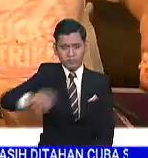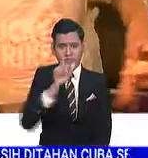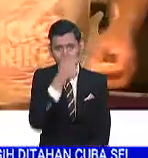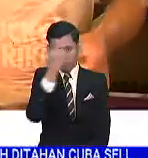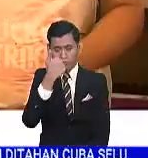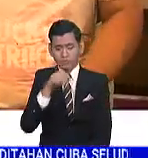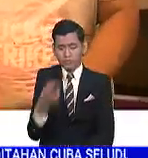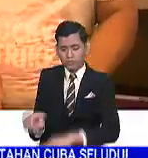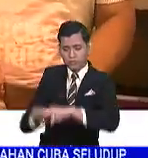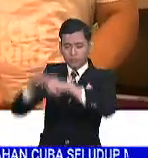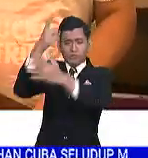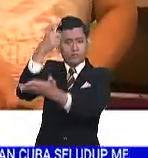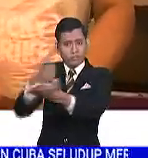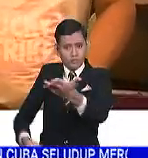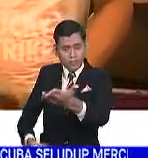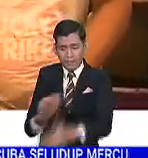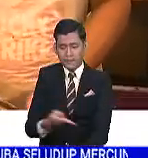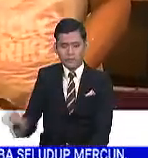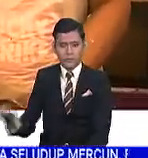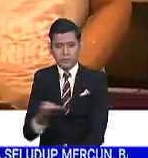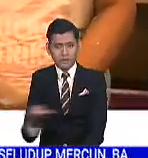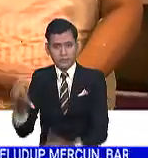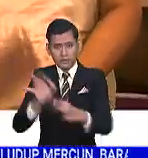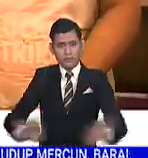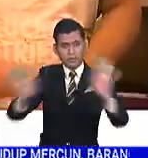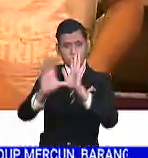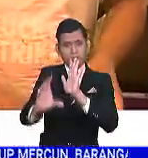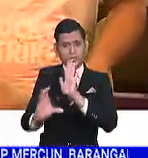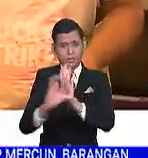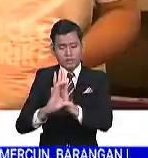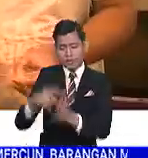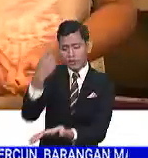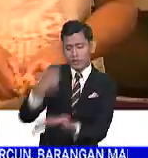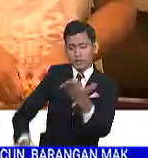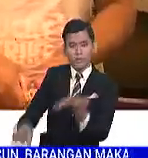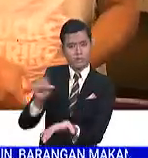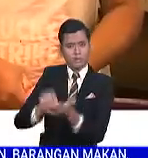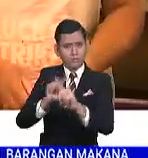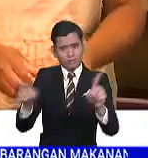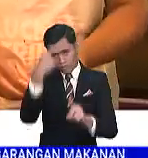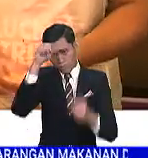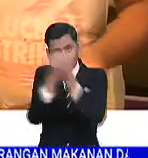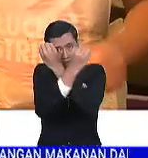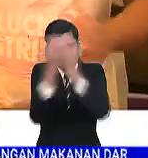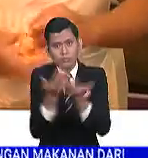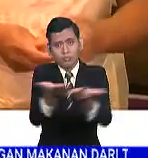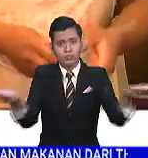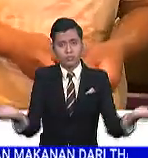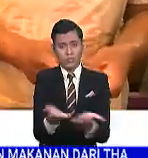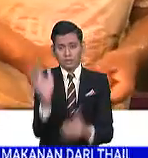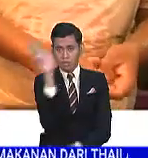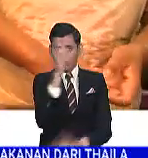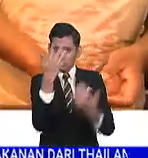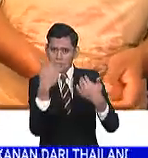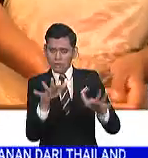dengan kenaikan harga barangan mentah, terutamanya harga ayam. Tetapi untuk pengetahuan anda semua, kerajaan